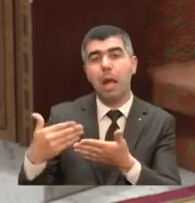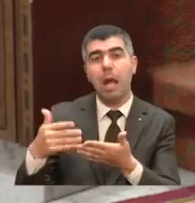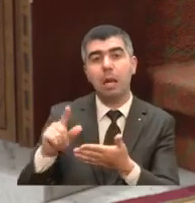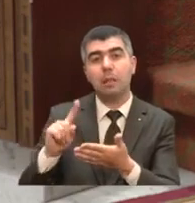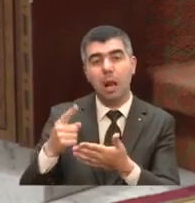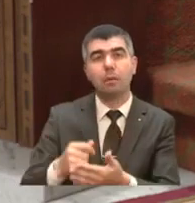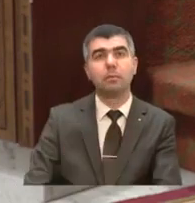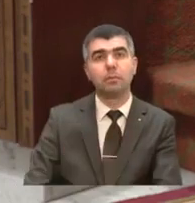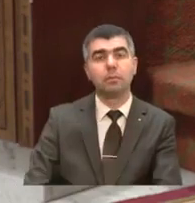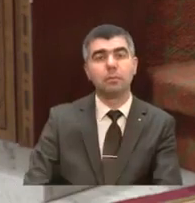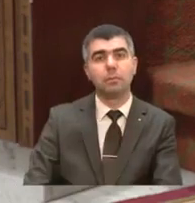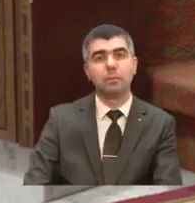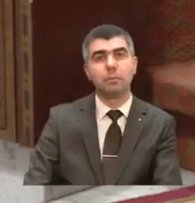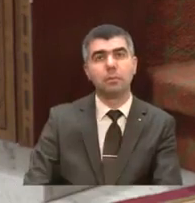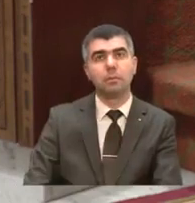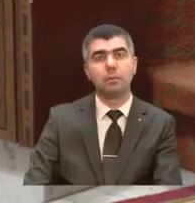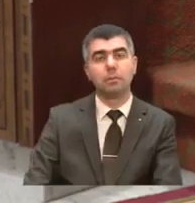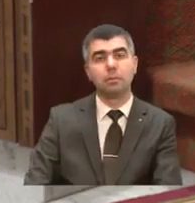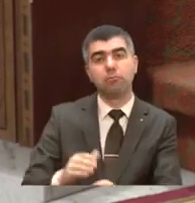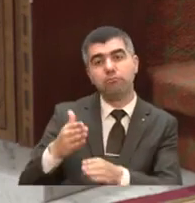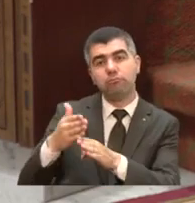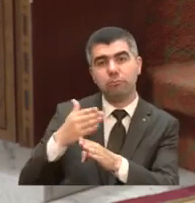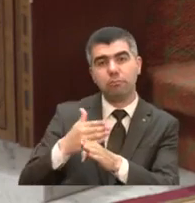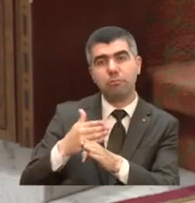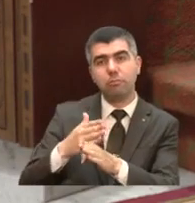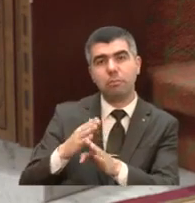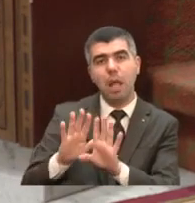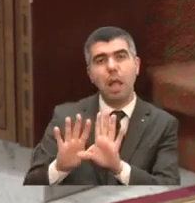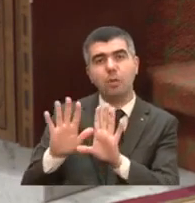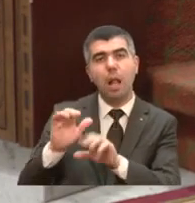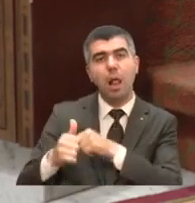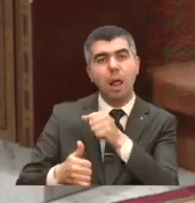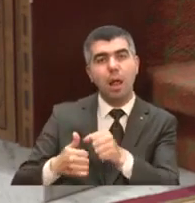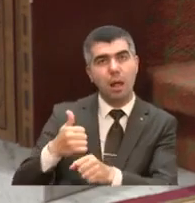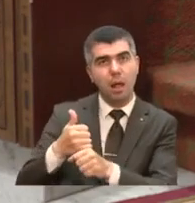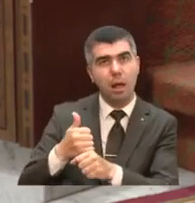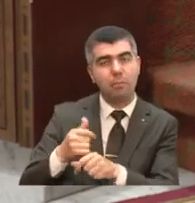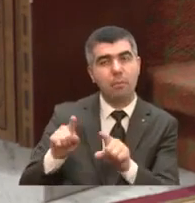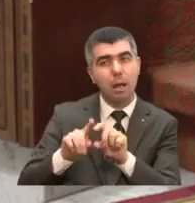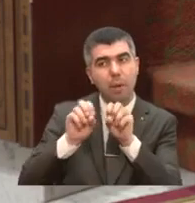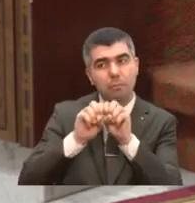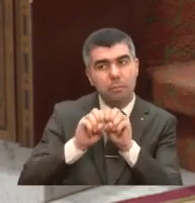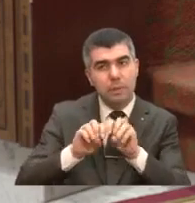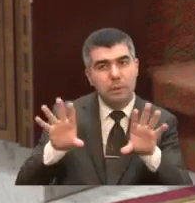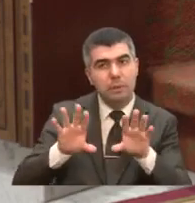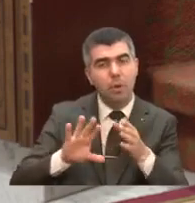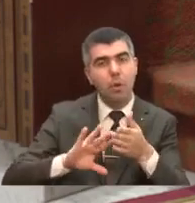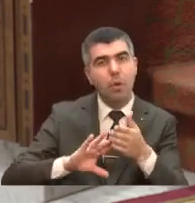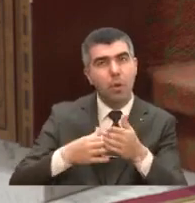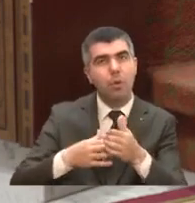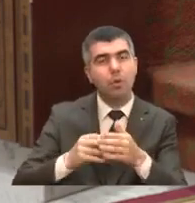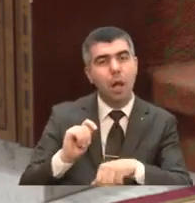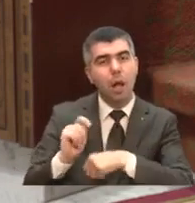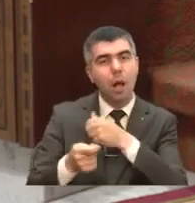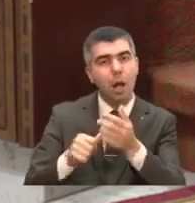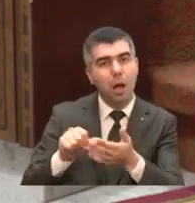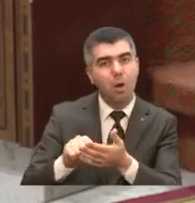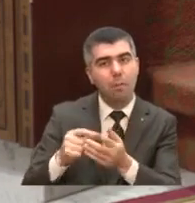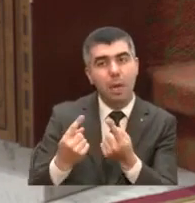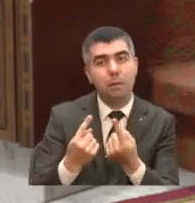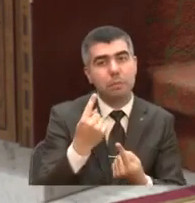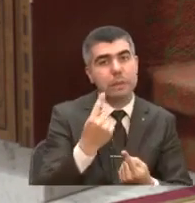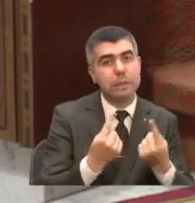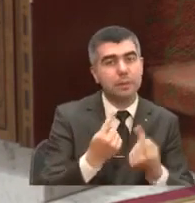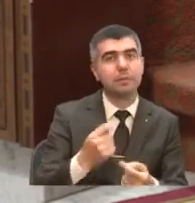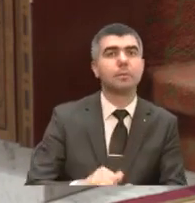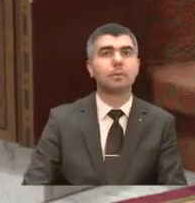المبتدا، خلال العشريات الفارطة مكنت من تعميم التزويد في الوسط القروي بنسب جيدة،